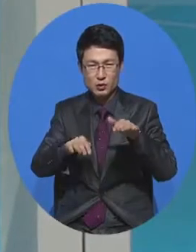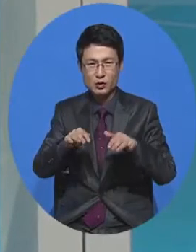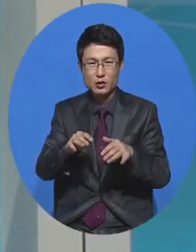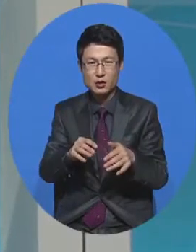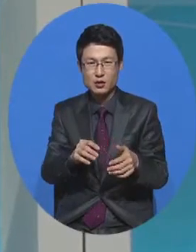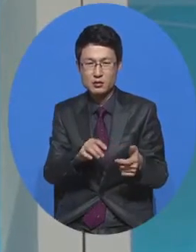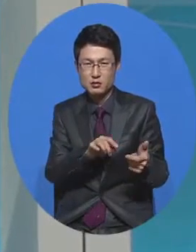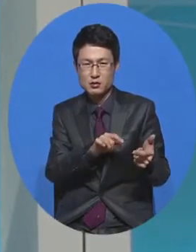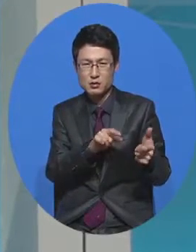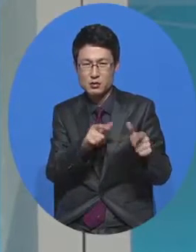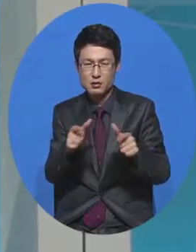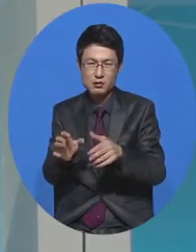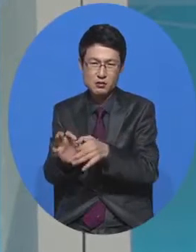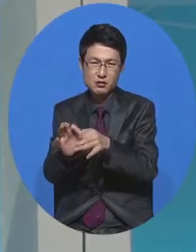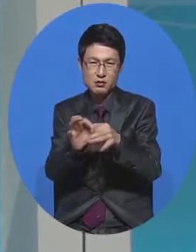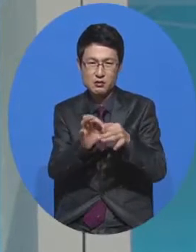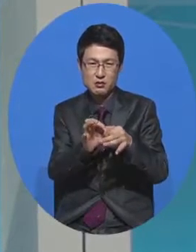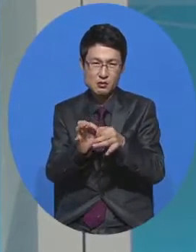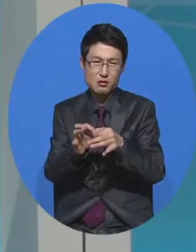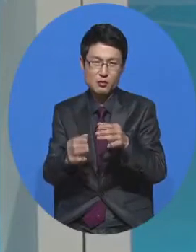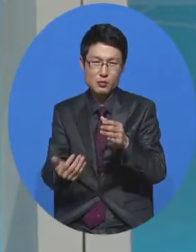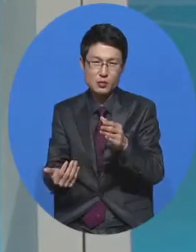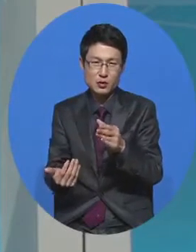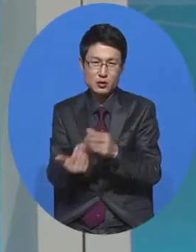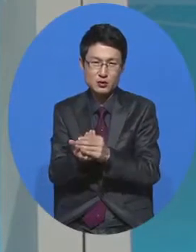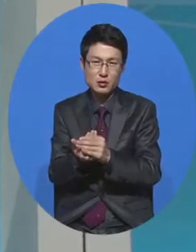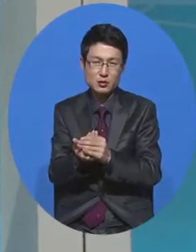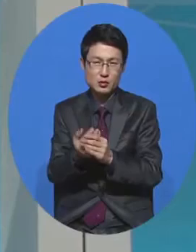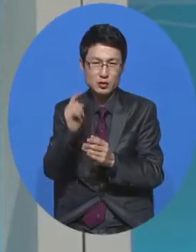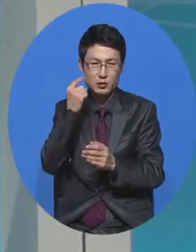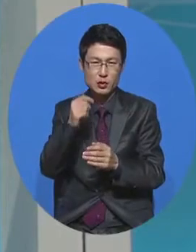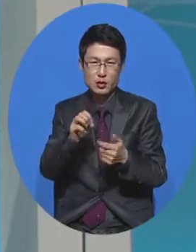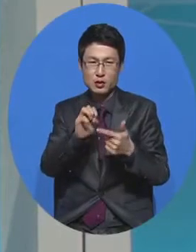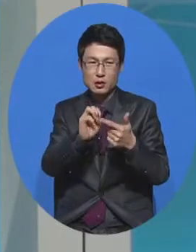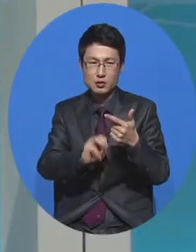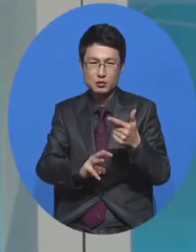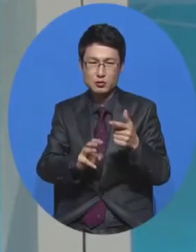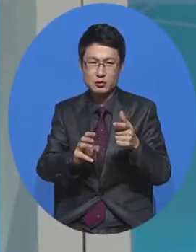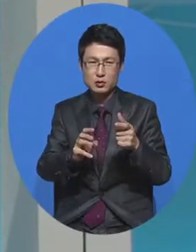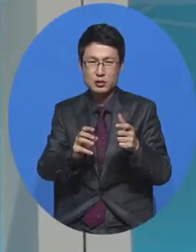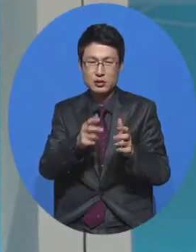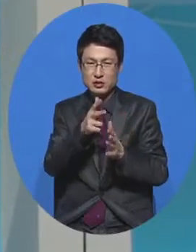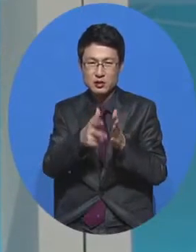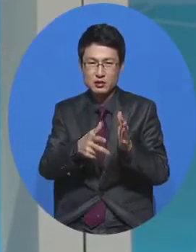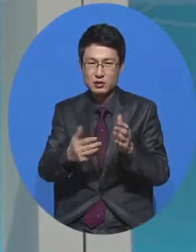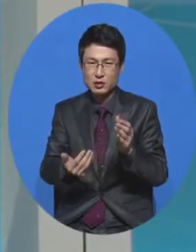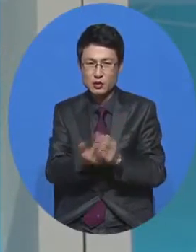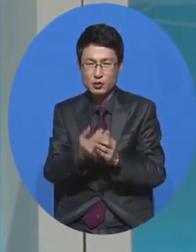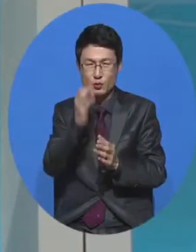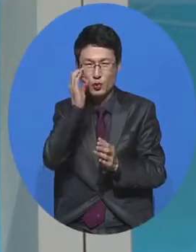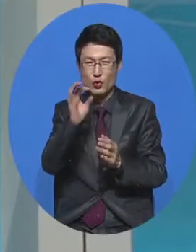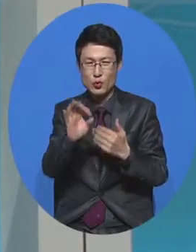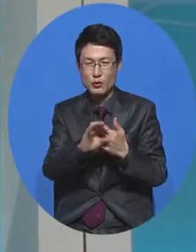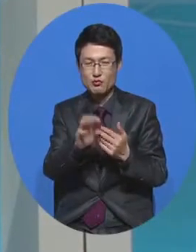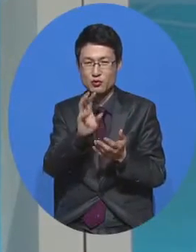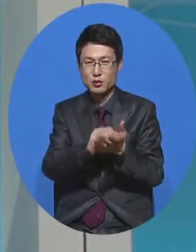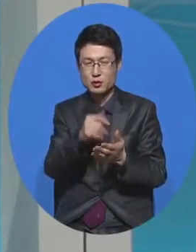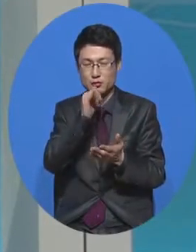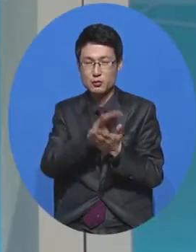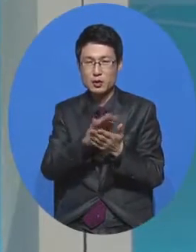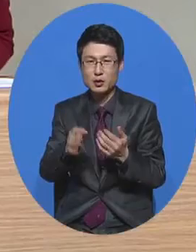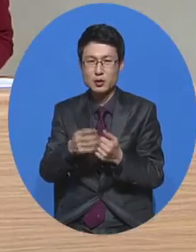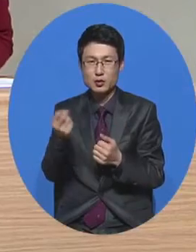엮어져 가지고 푼 출 된 사쿠라코 와야지 나지 역사 권 노만 봐선 문제가 있고요 허브